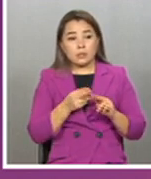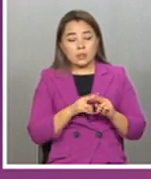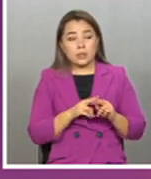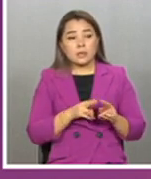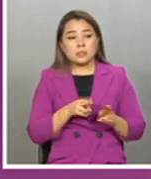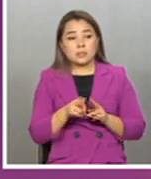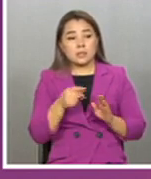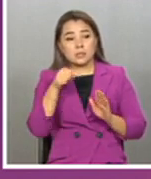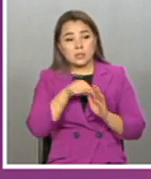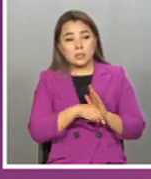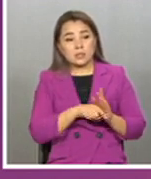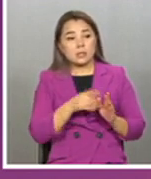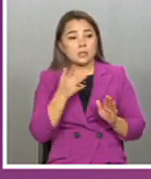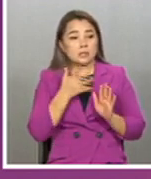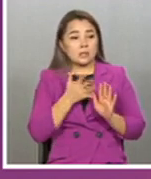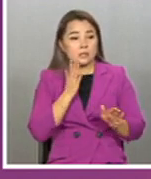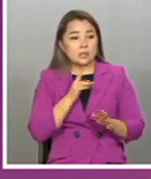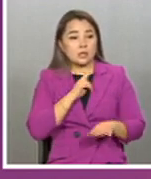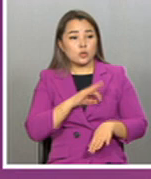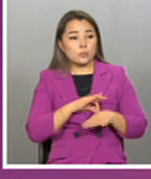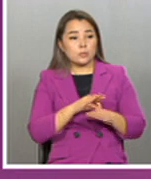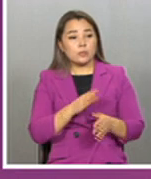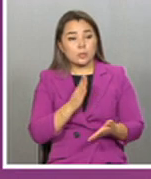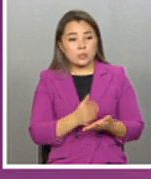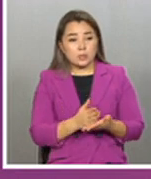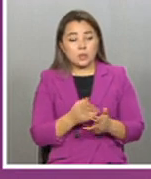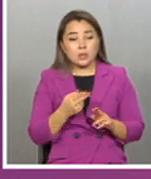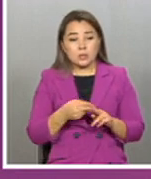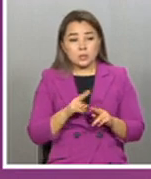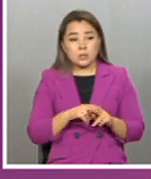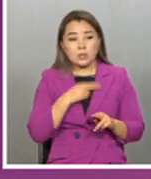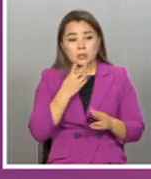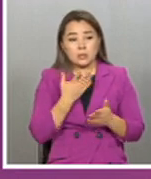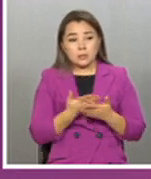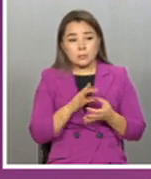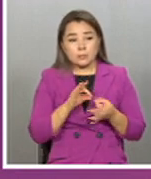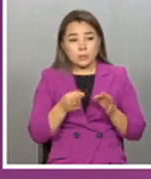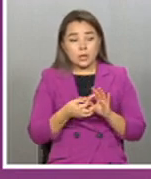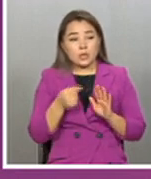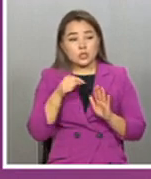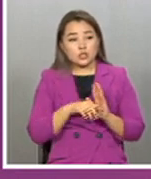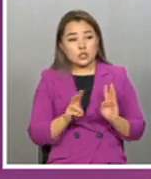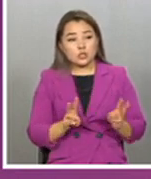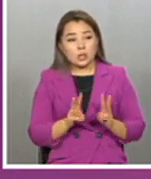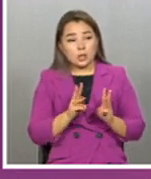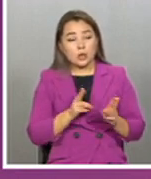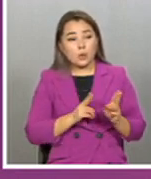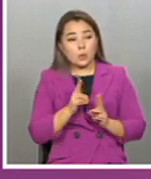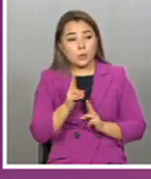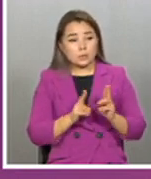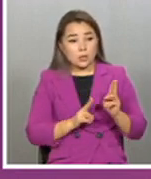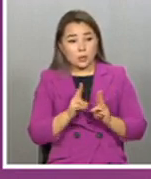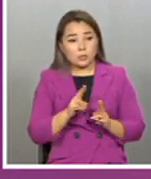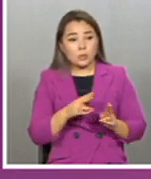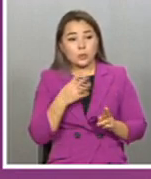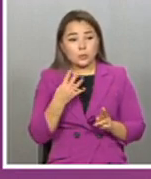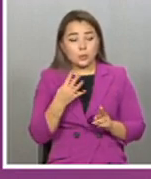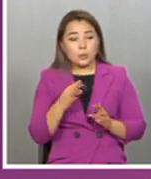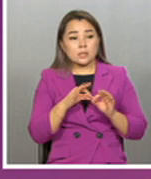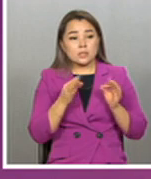ішінде кезектесіп жұмыс жасайды. Бұл жерде көріп отырғандарыңыз іштен жану қозғалтқышы, яғни 4